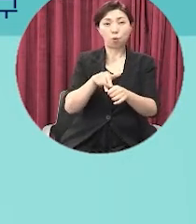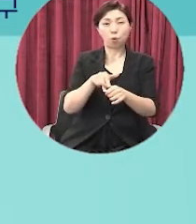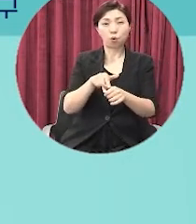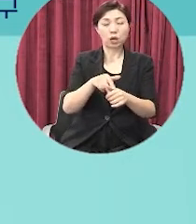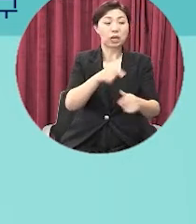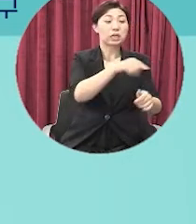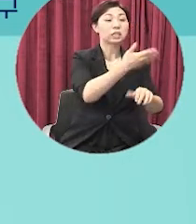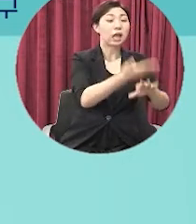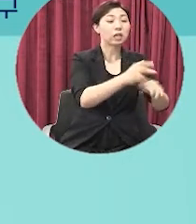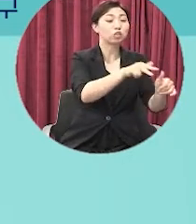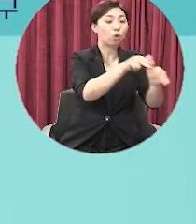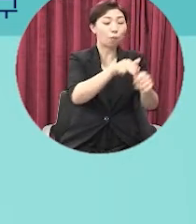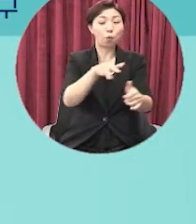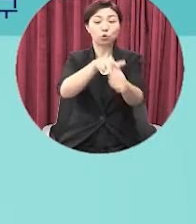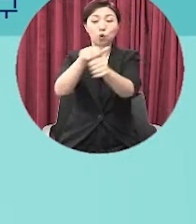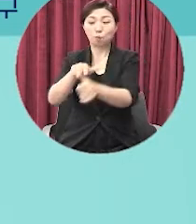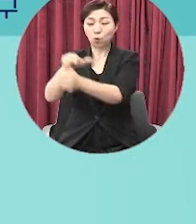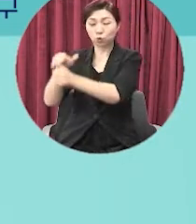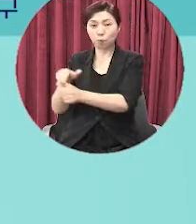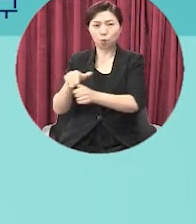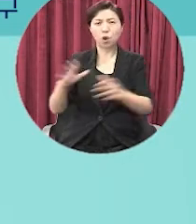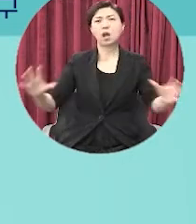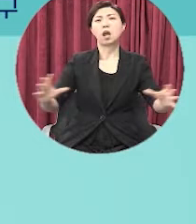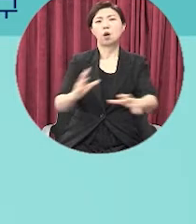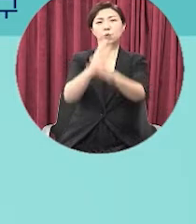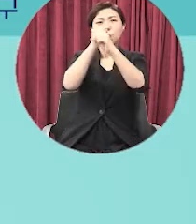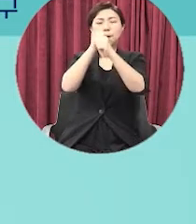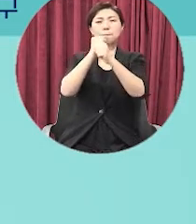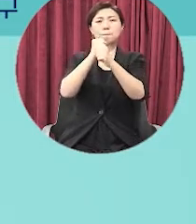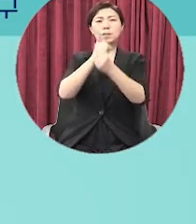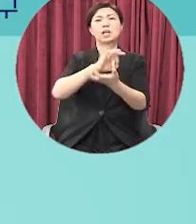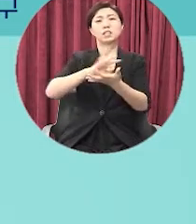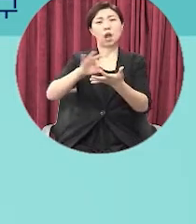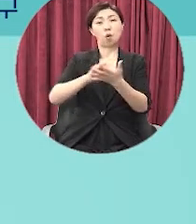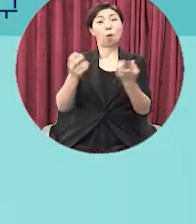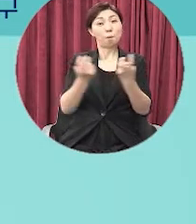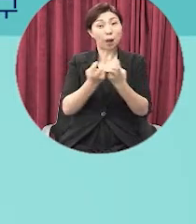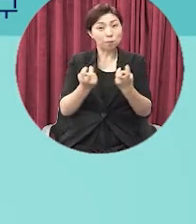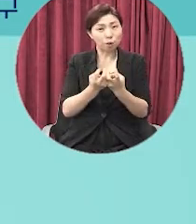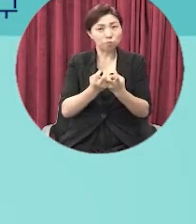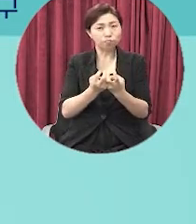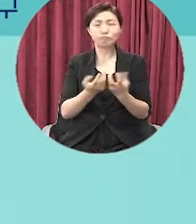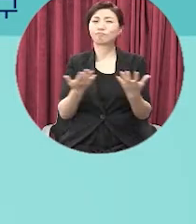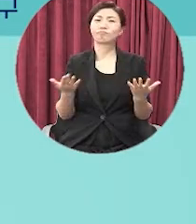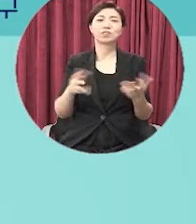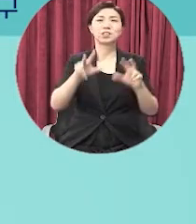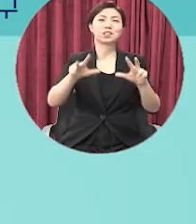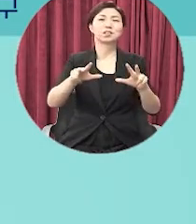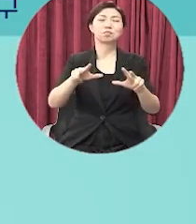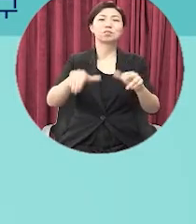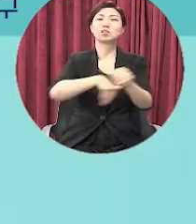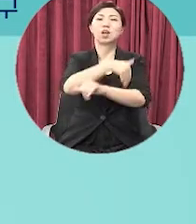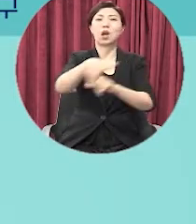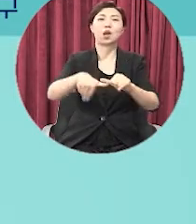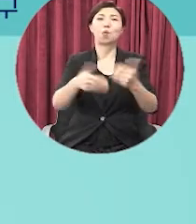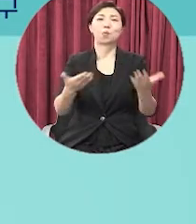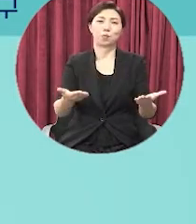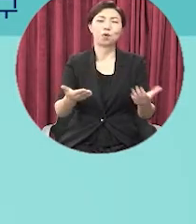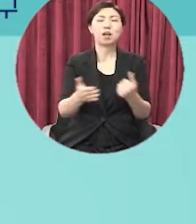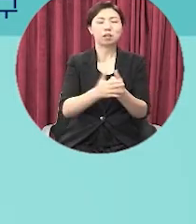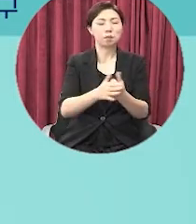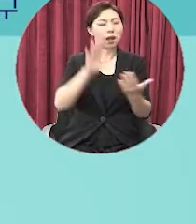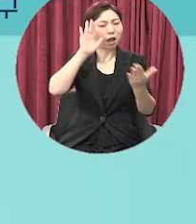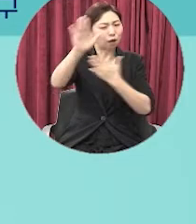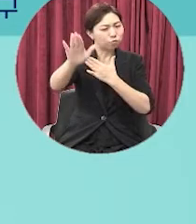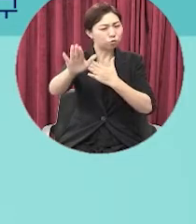포함해서 4 로 해석되는 방법에 대한 것은 현재 체계가 거의 없다 그러므로 굉장히 할 일이 많겠구나